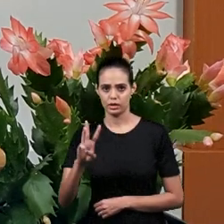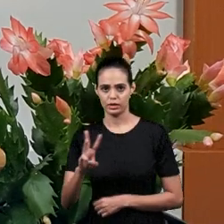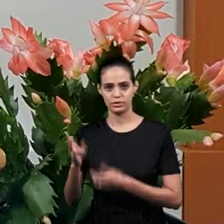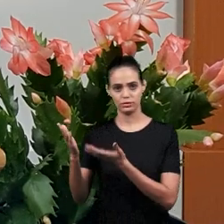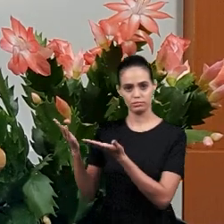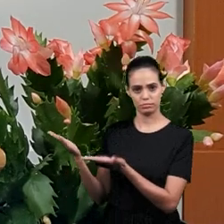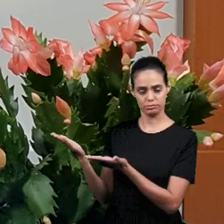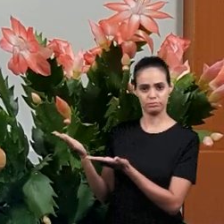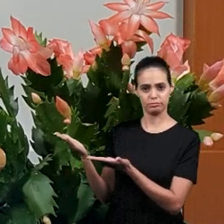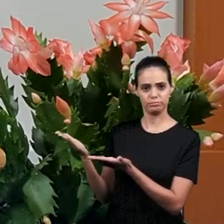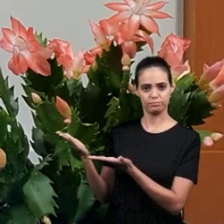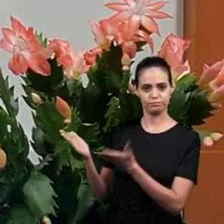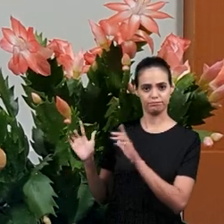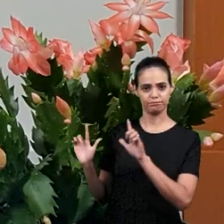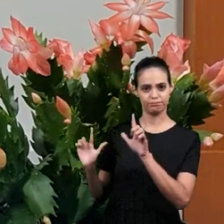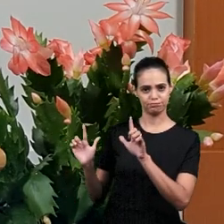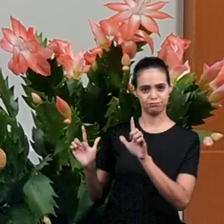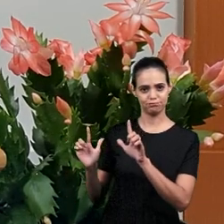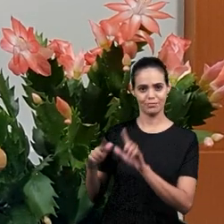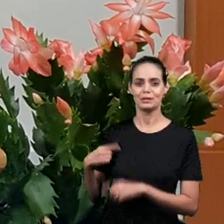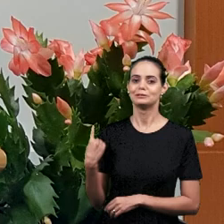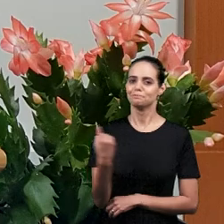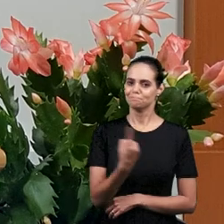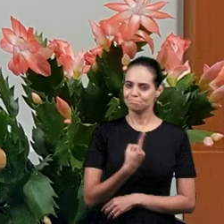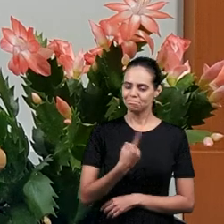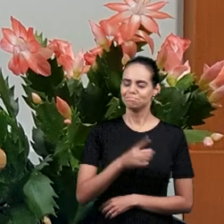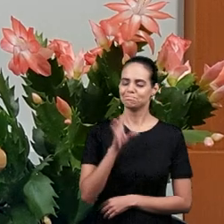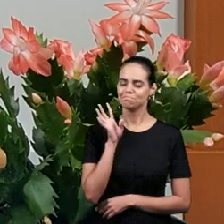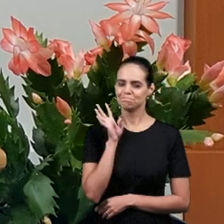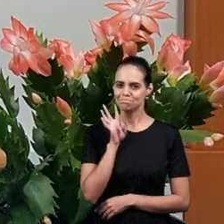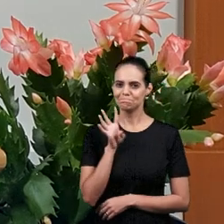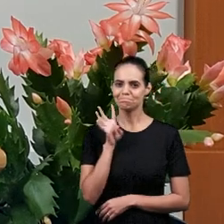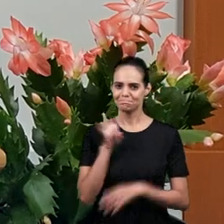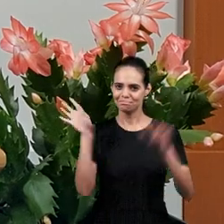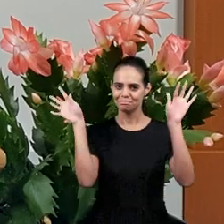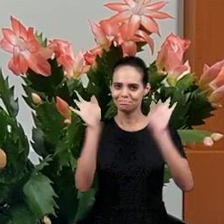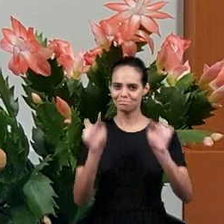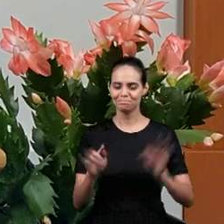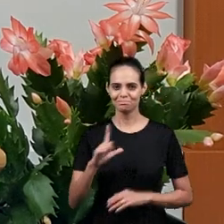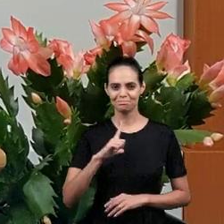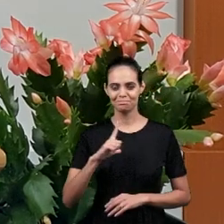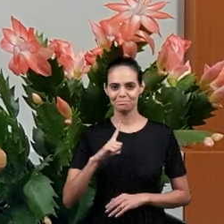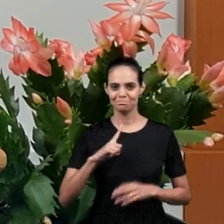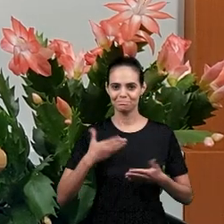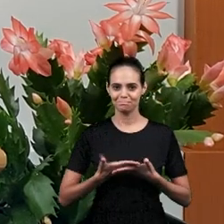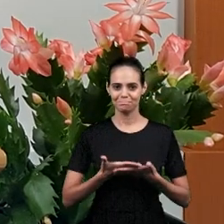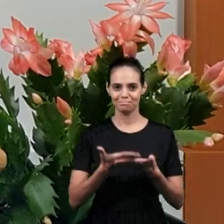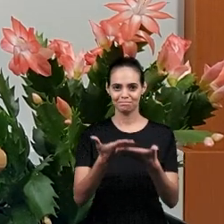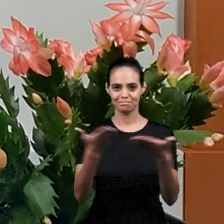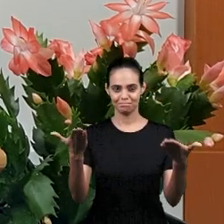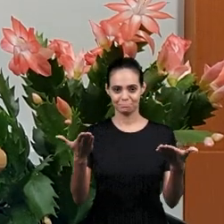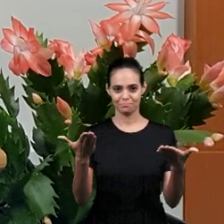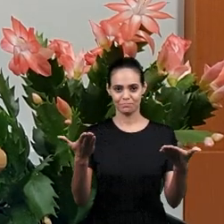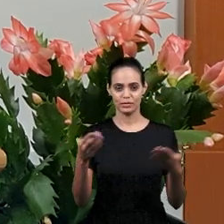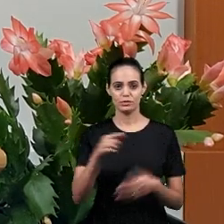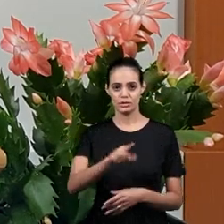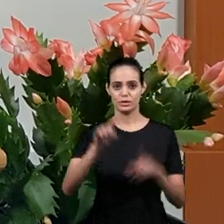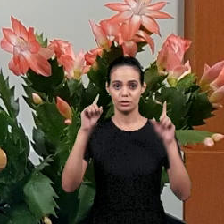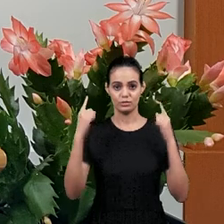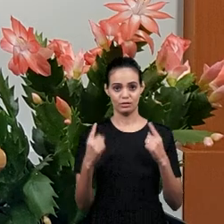passer cela à nos frères et sœurs. J'ai ici la parole des frères et sœurs du Chili dans nos mains. Je veux vous